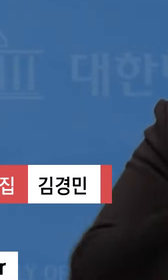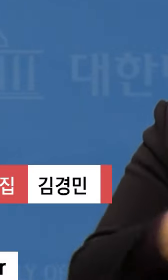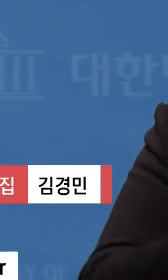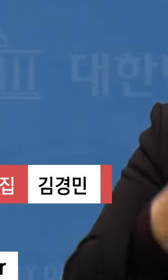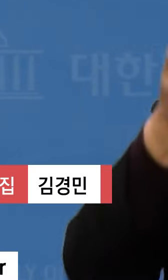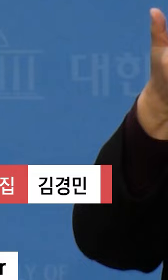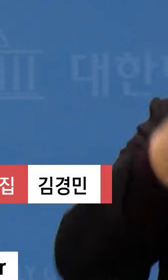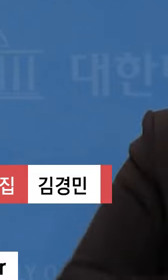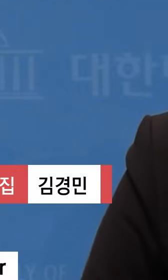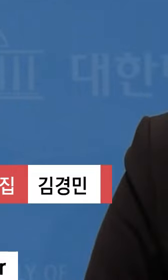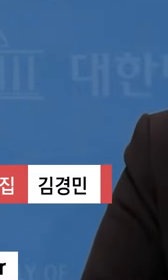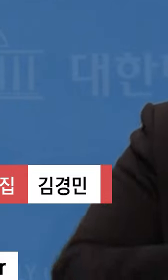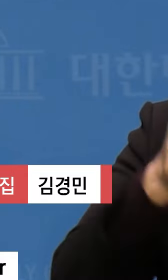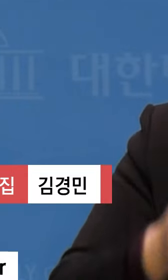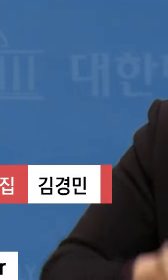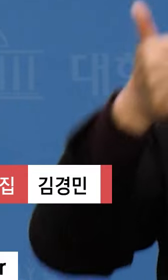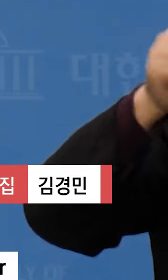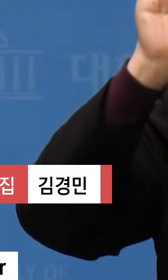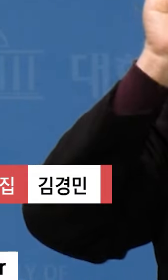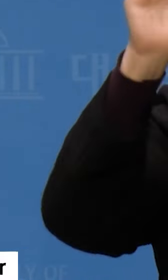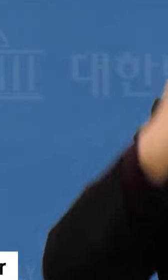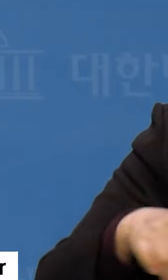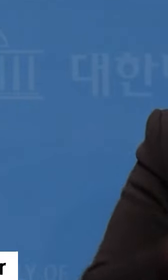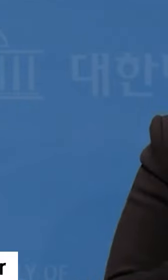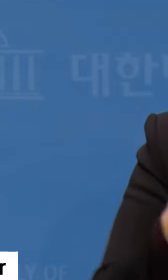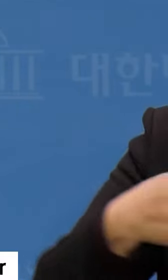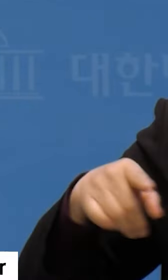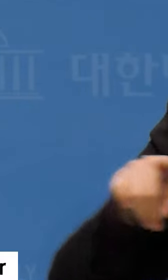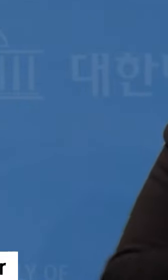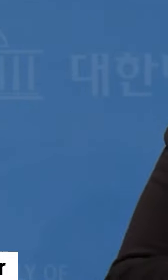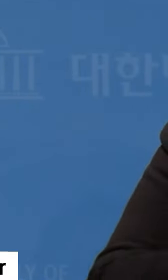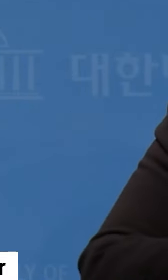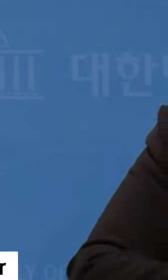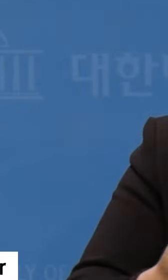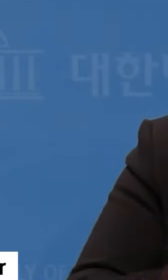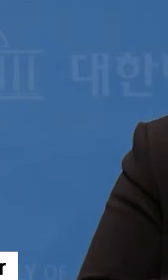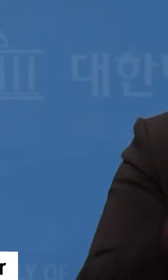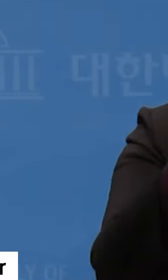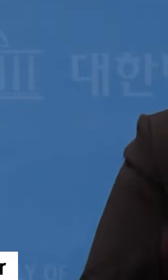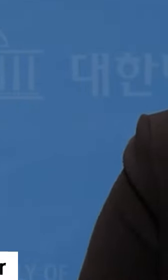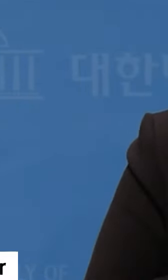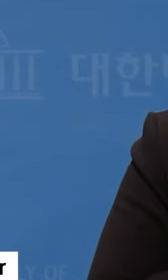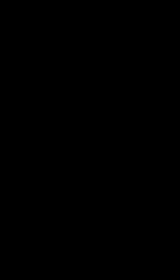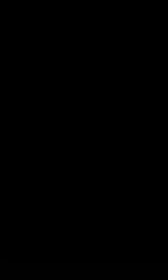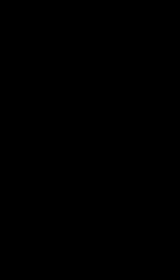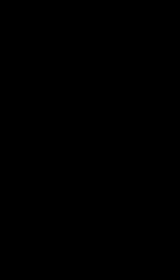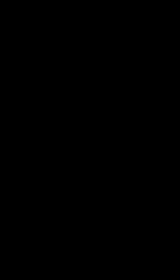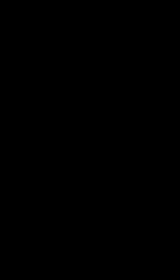보답하겠습니다. 더 나은 미래를 위해 함께 해주십시오. 감사합니다.